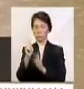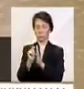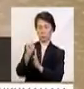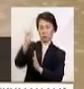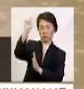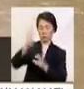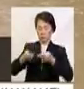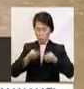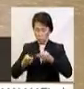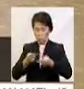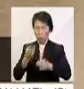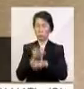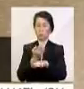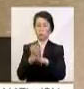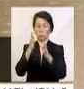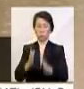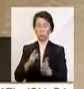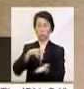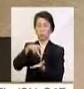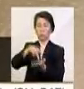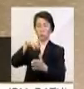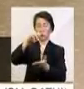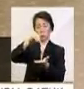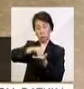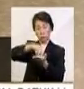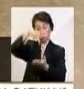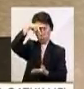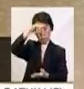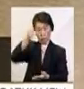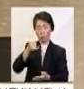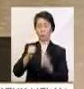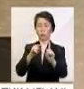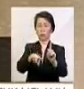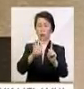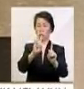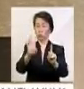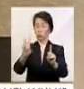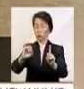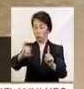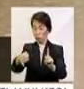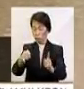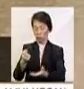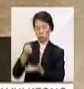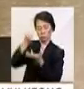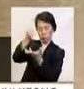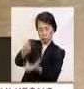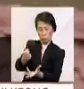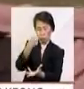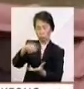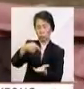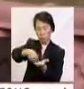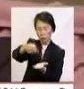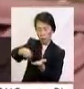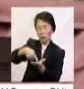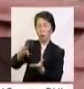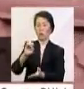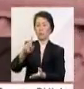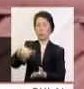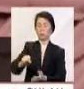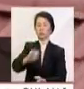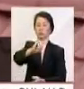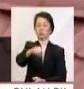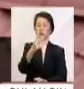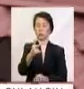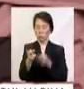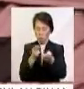tertinggi pengurusan bencana pusat di Putrajaya. 1.77 juta ringgit diperuntukkan bagi perbelanjaan operasi jawatan